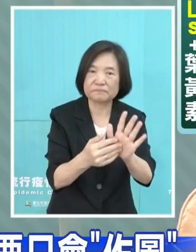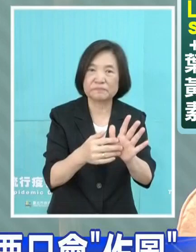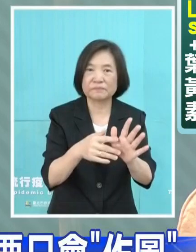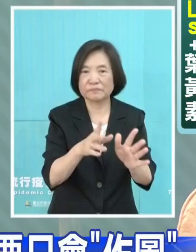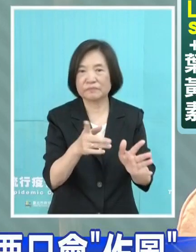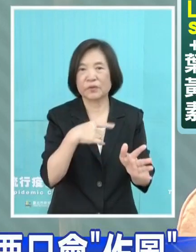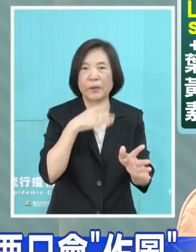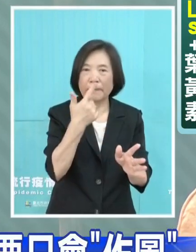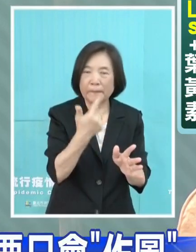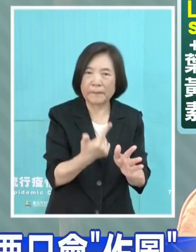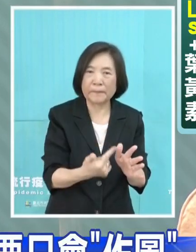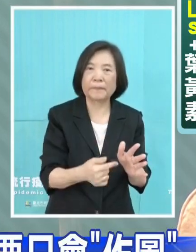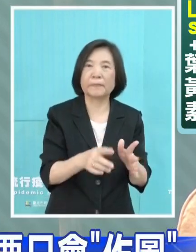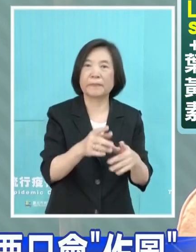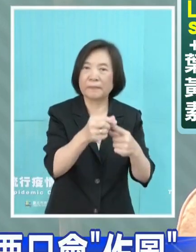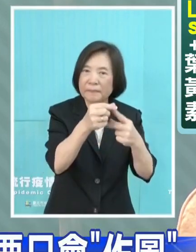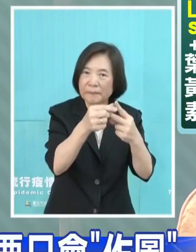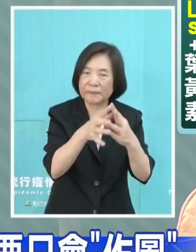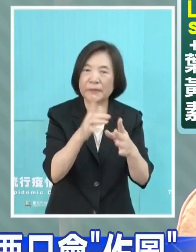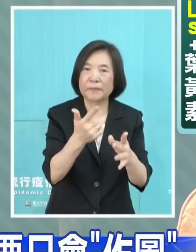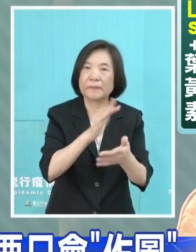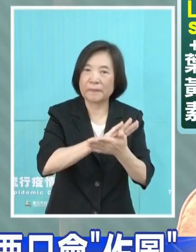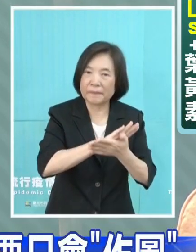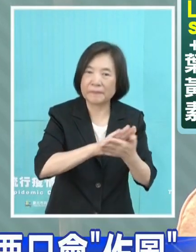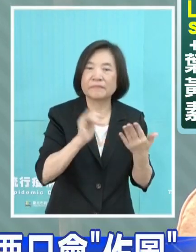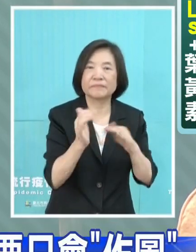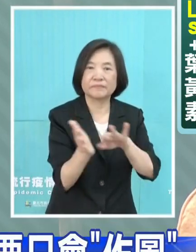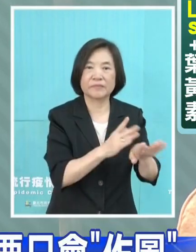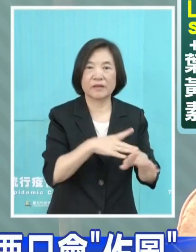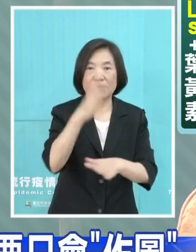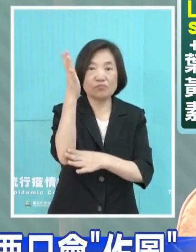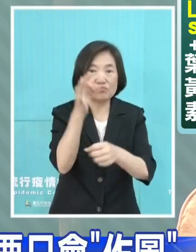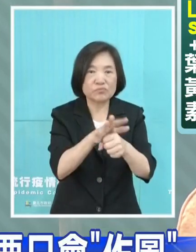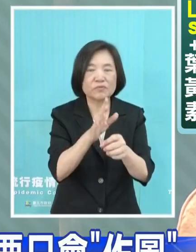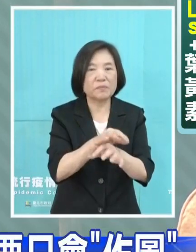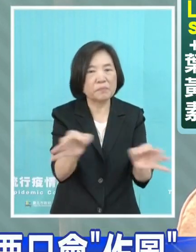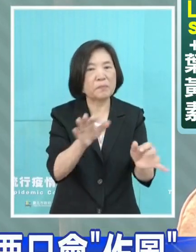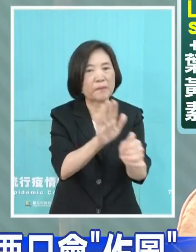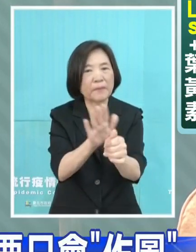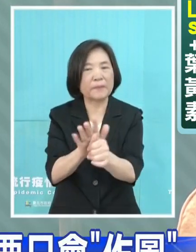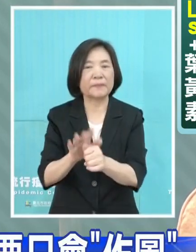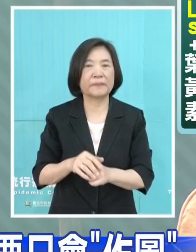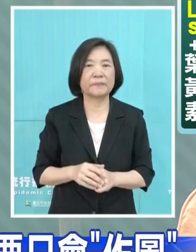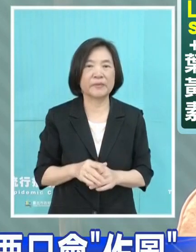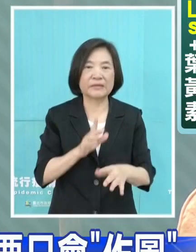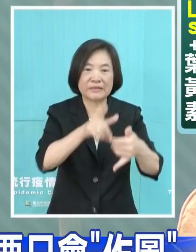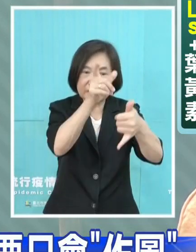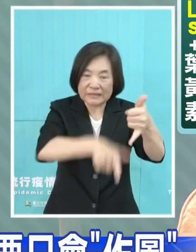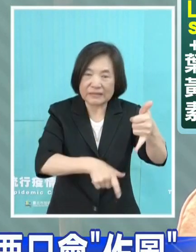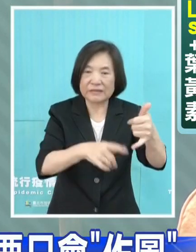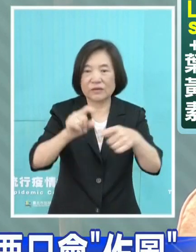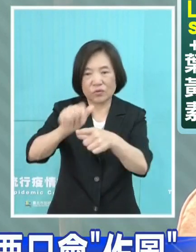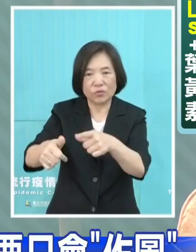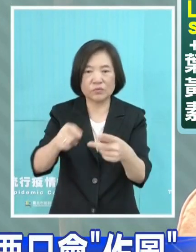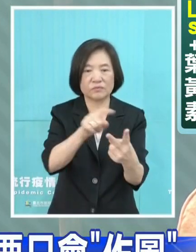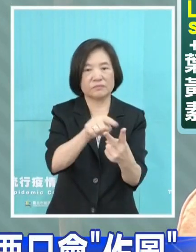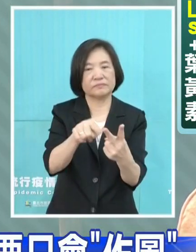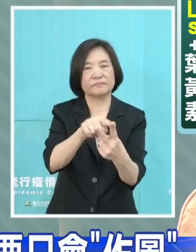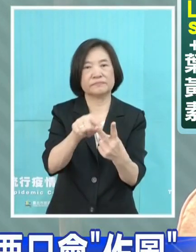吗？稳定下去，应该是就解决。纾困这一部分哦，其实要分个人纾困跟企业纾